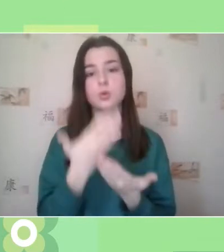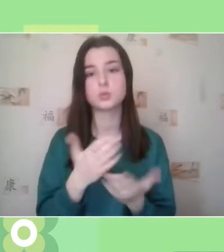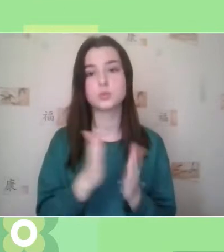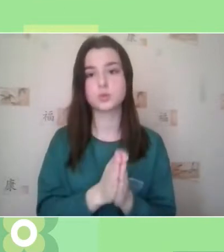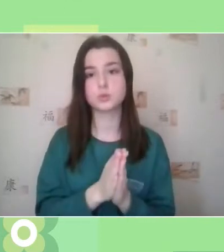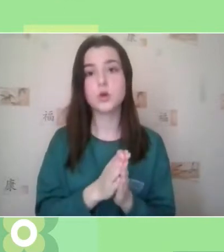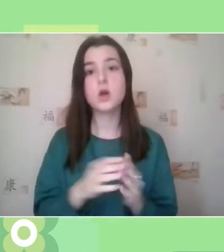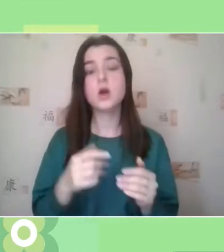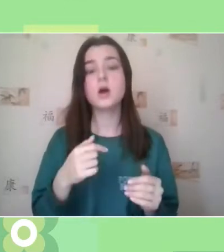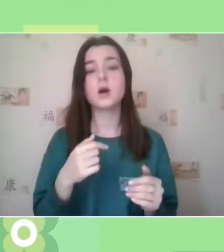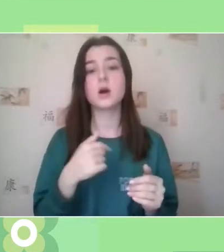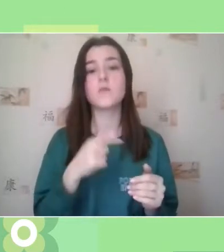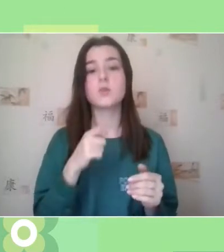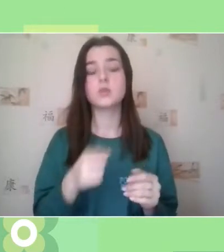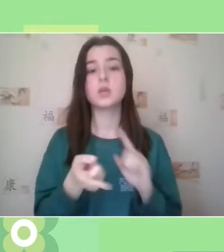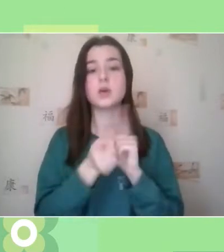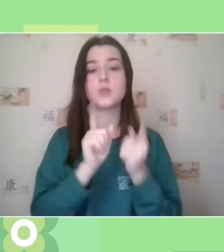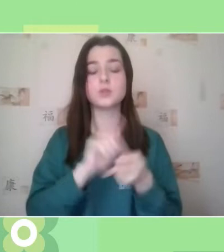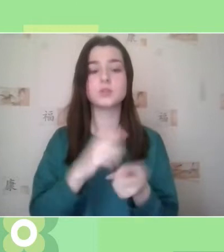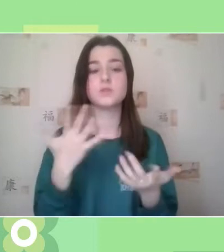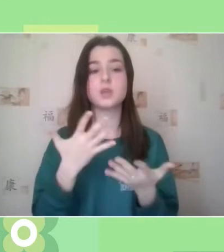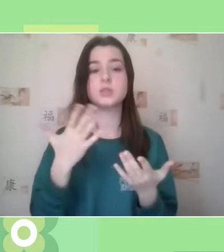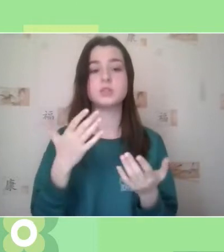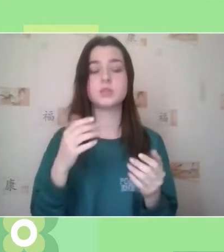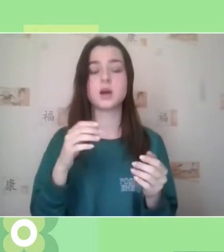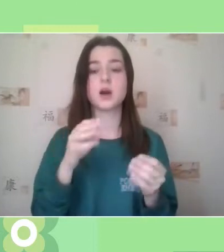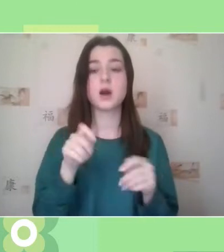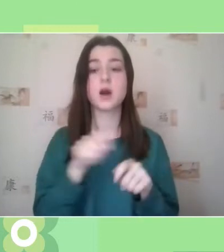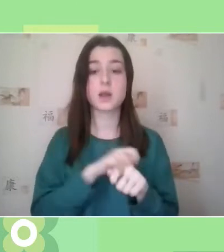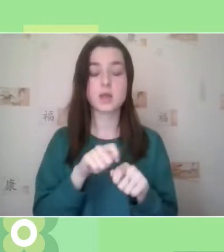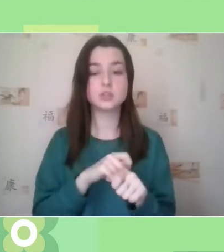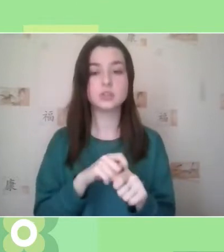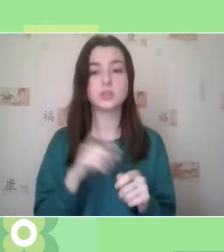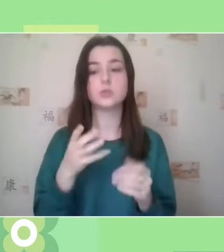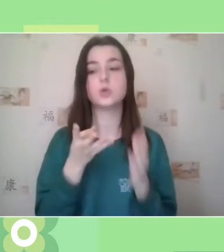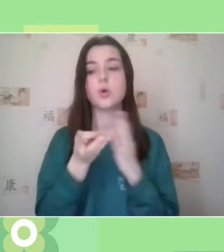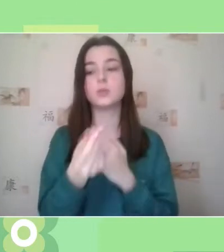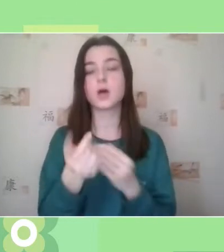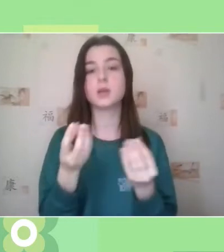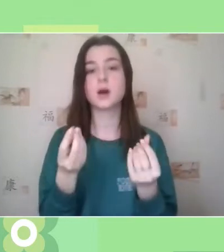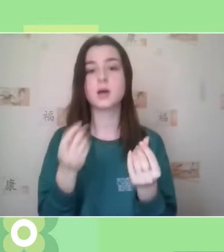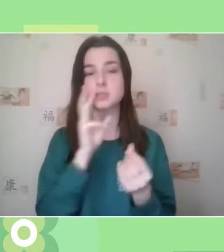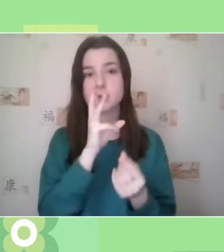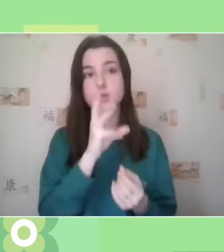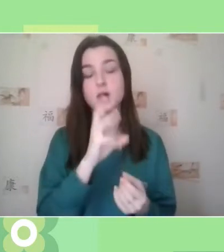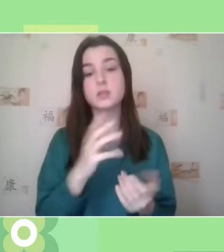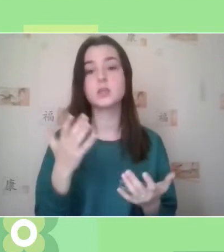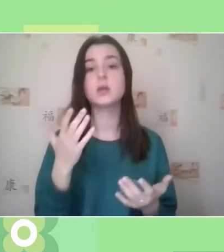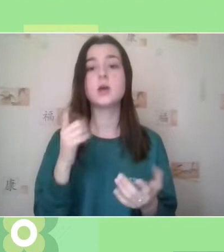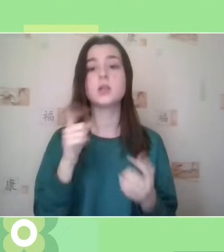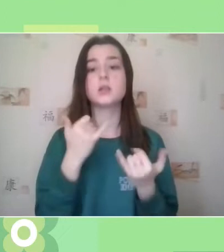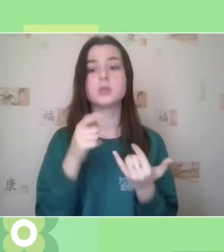в певні речі. Устаткування, обладнання, як я вже сказала, оплату гонорарів, якщо є така можливість, для того, щоб проект